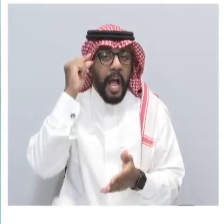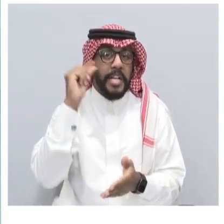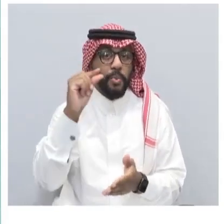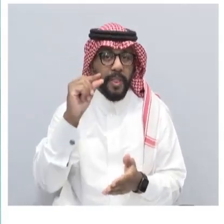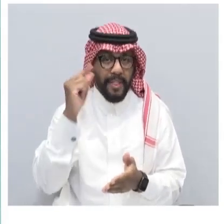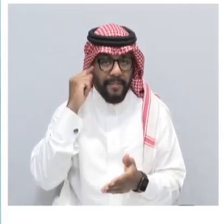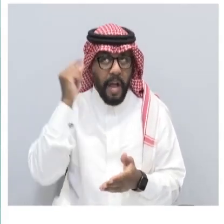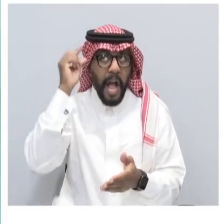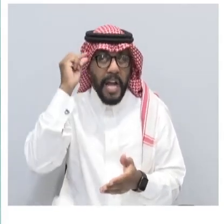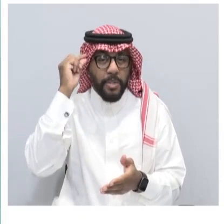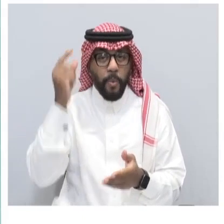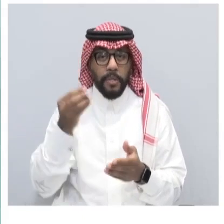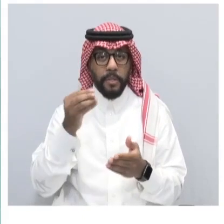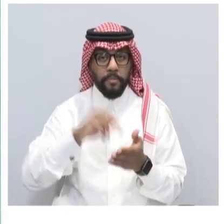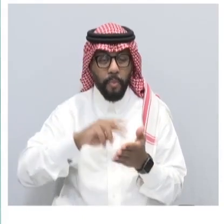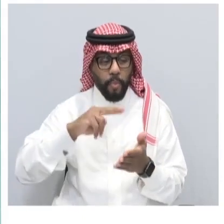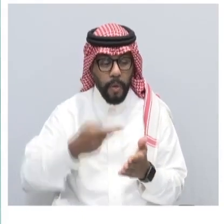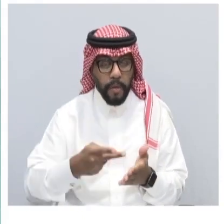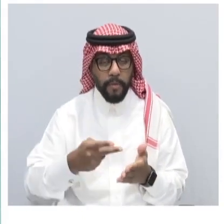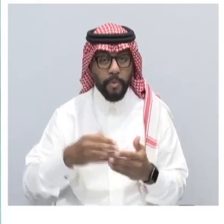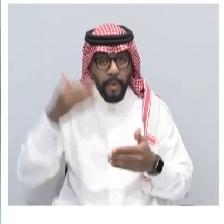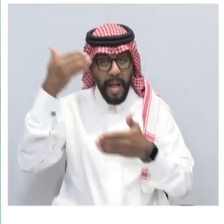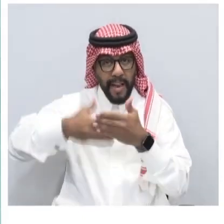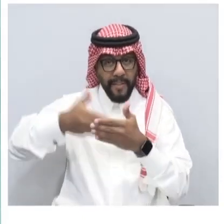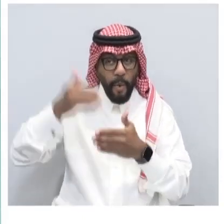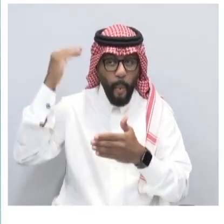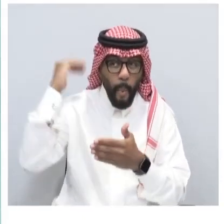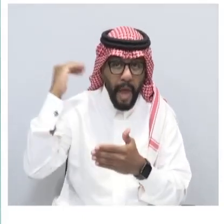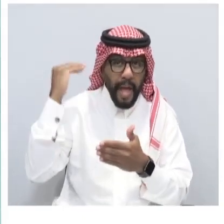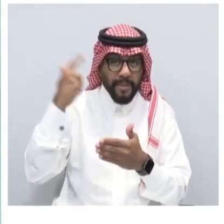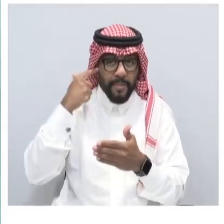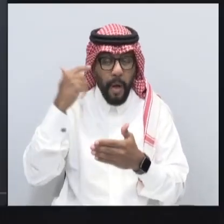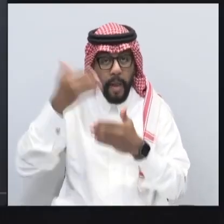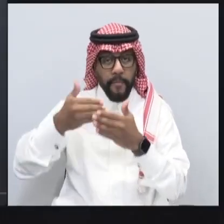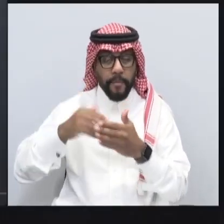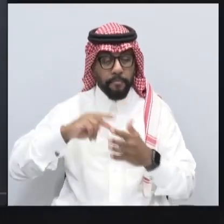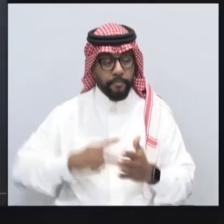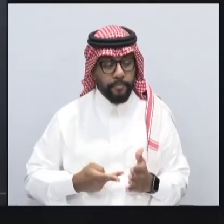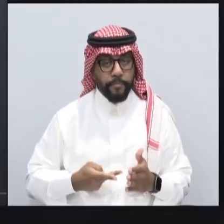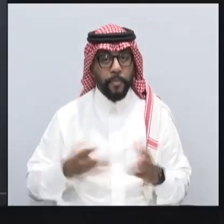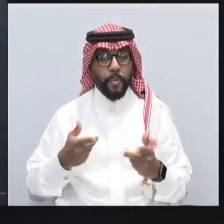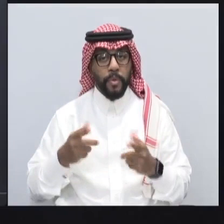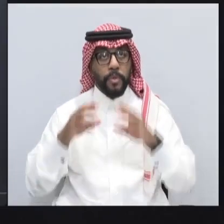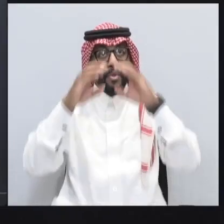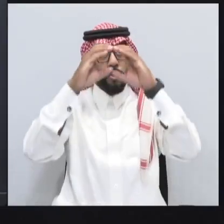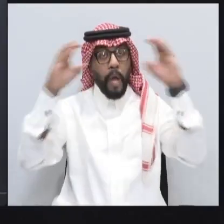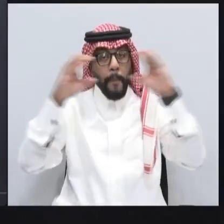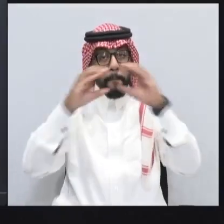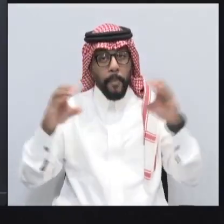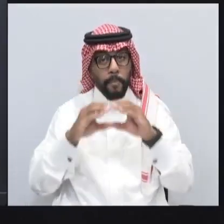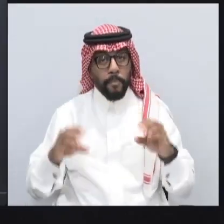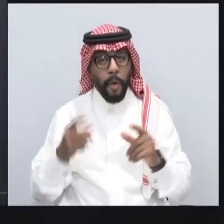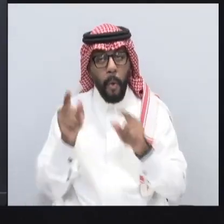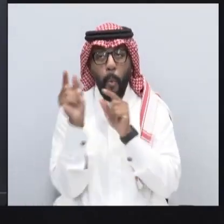فتغيير لون الخلفيه للنص نستطيع على كلمه على فقره على سطر او على النص كامل